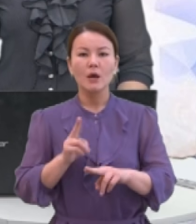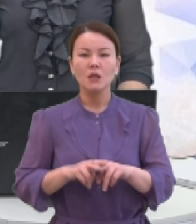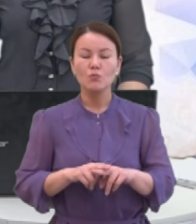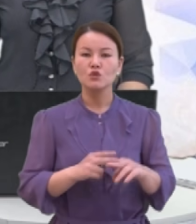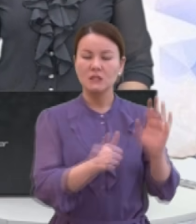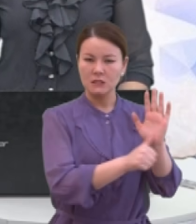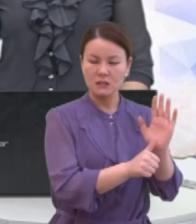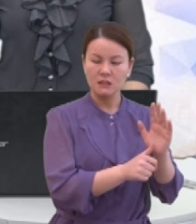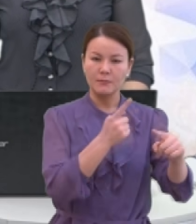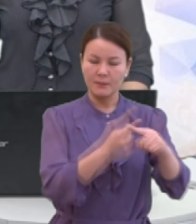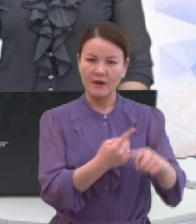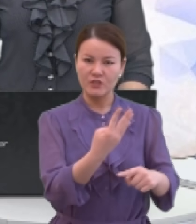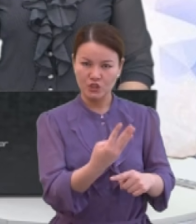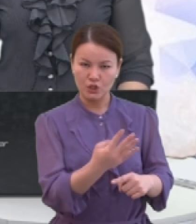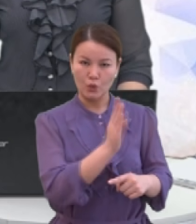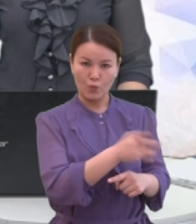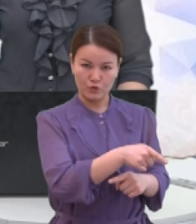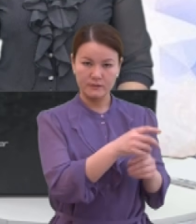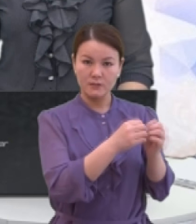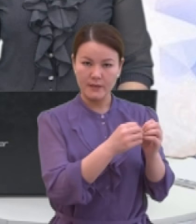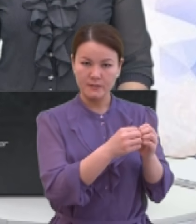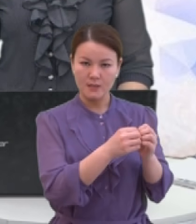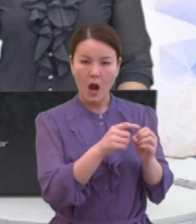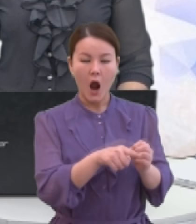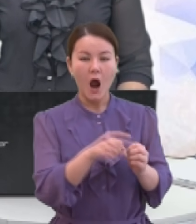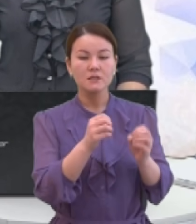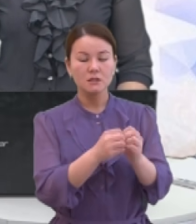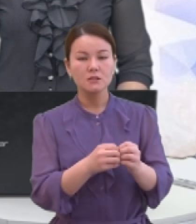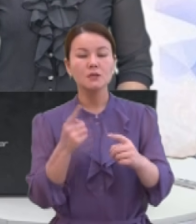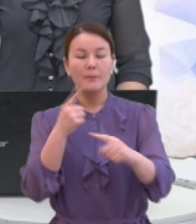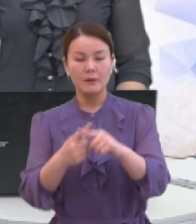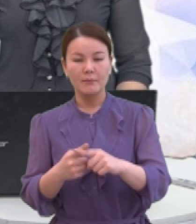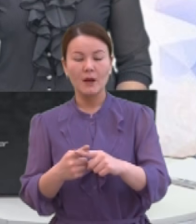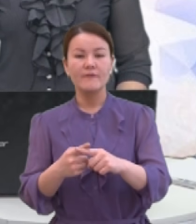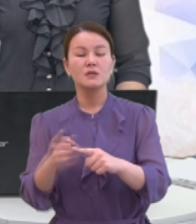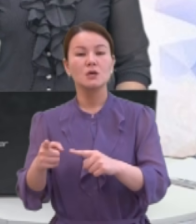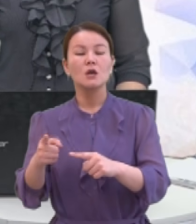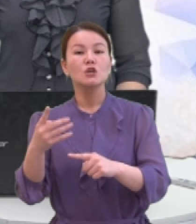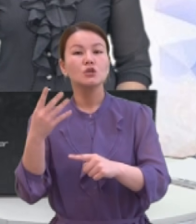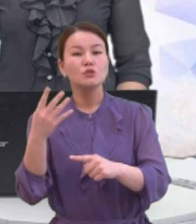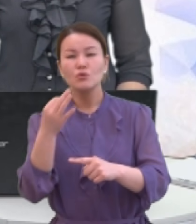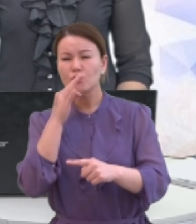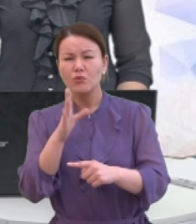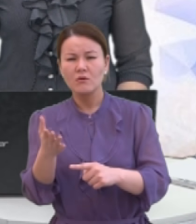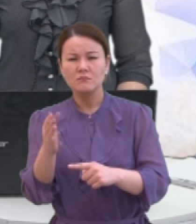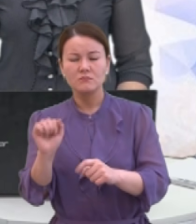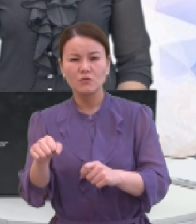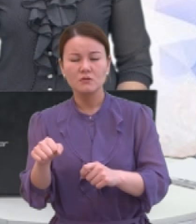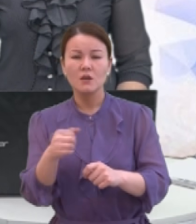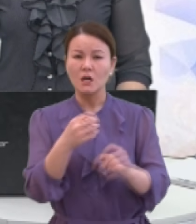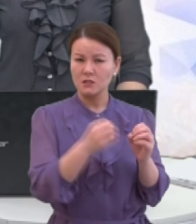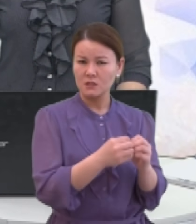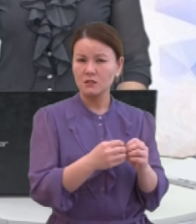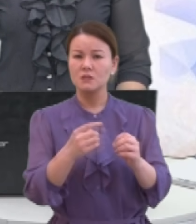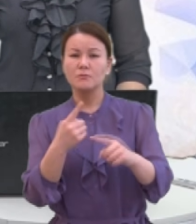шести прибавить 4 получится 10 от 10 удобно прибавить любое число в 10